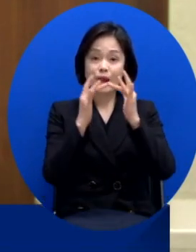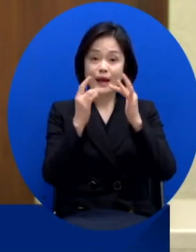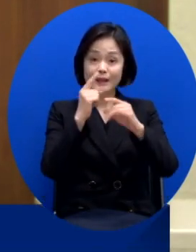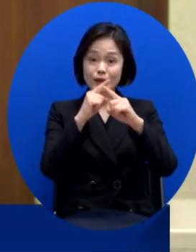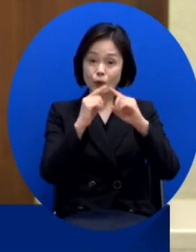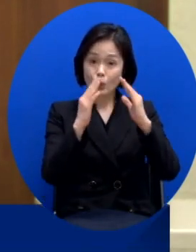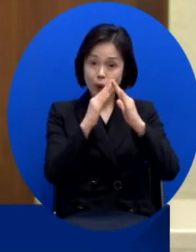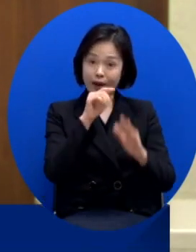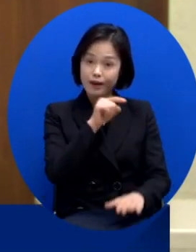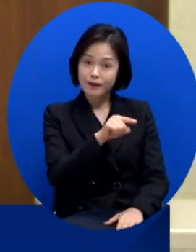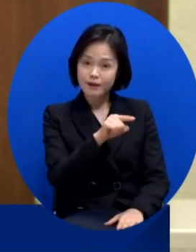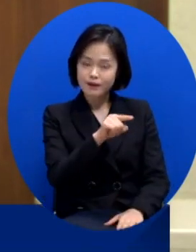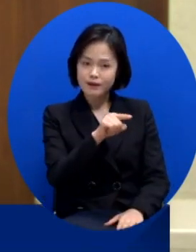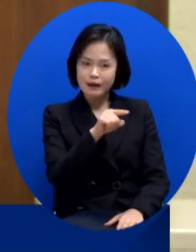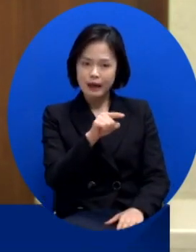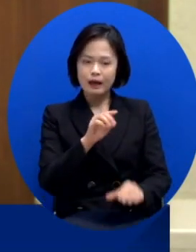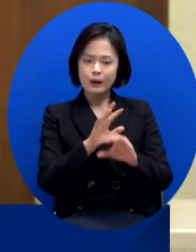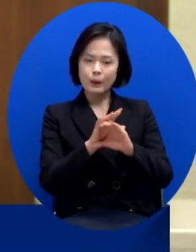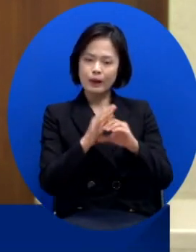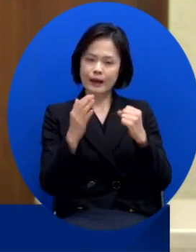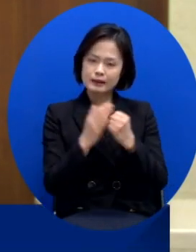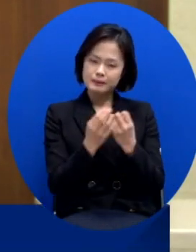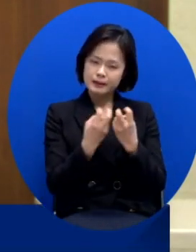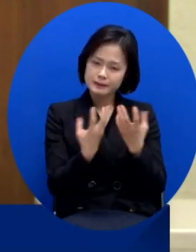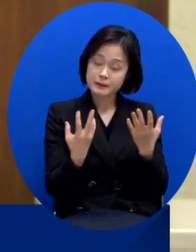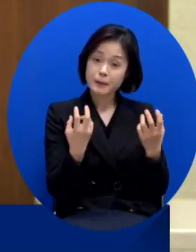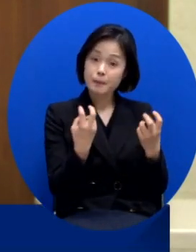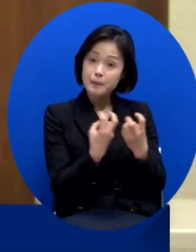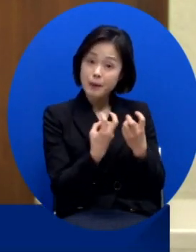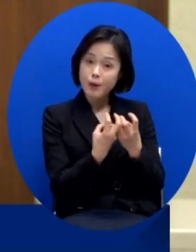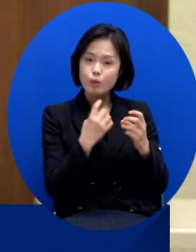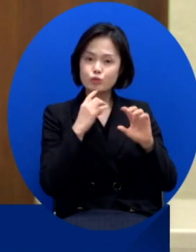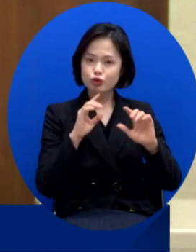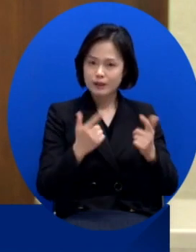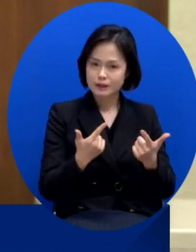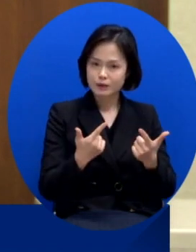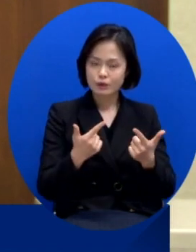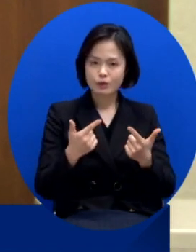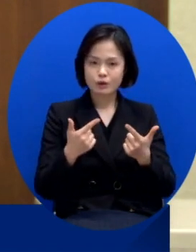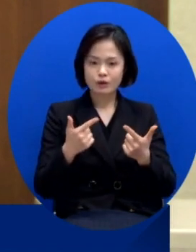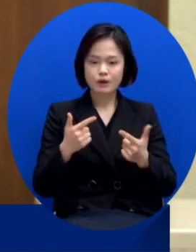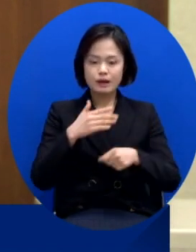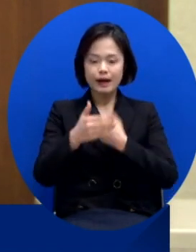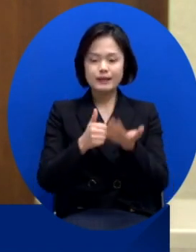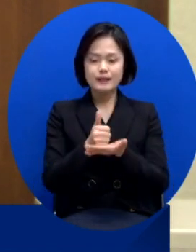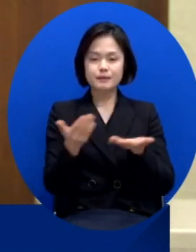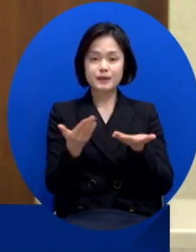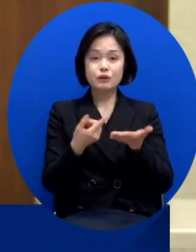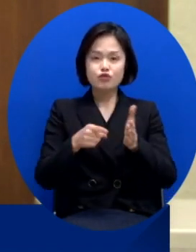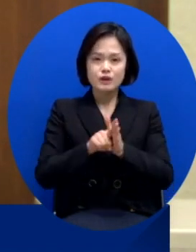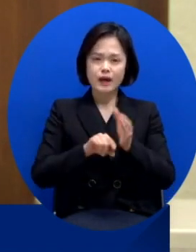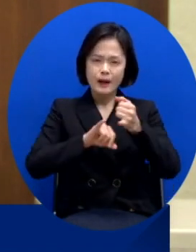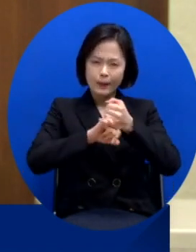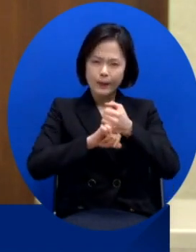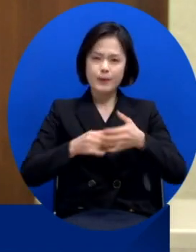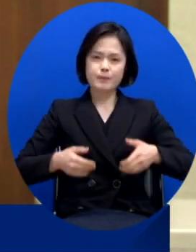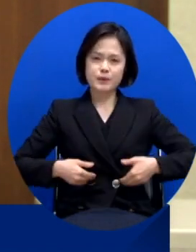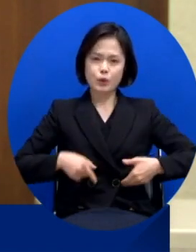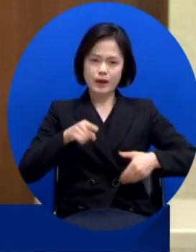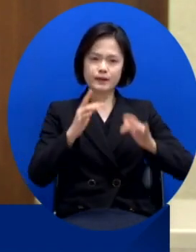개념을 어떤 방법론이 라 아니라 철학적인 목회 철학과 목회의 어떤 굉장히 중요한 파트로